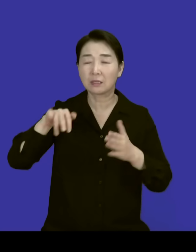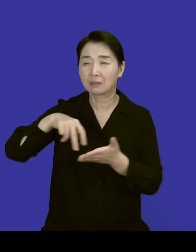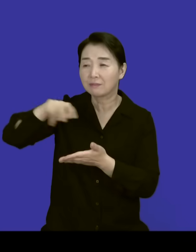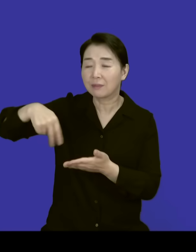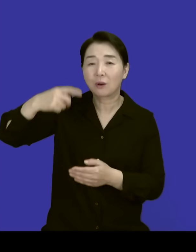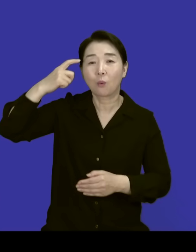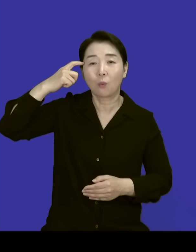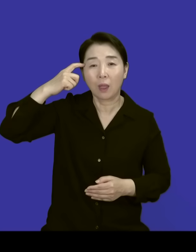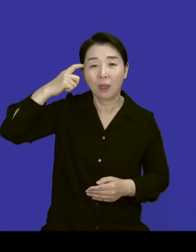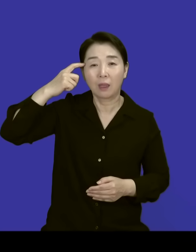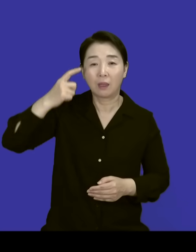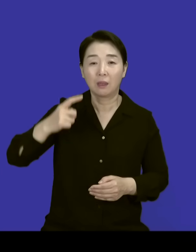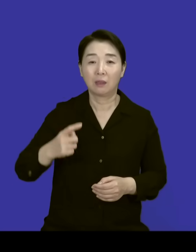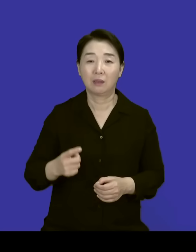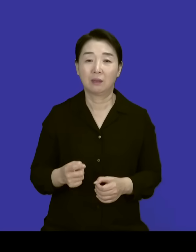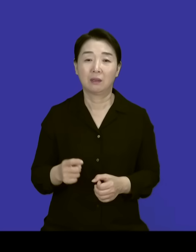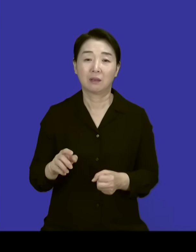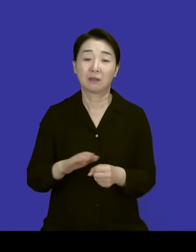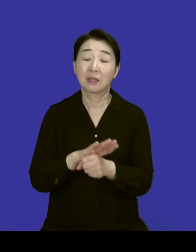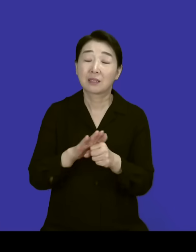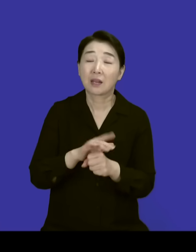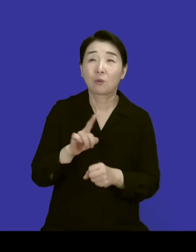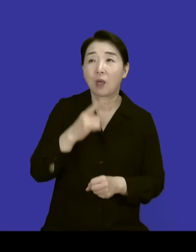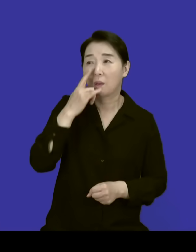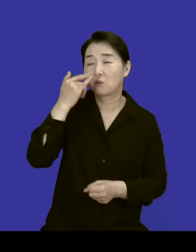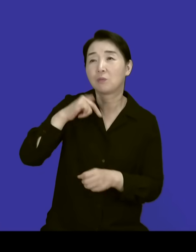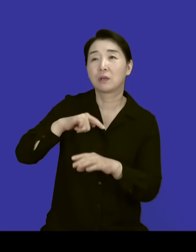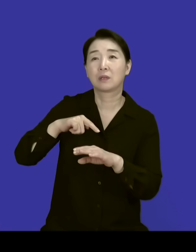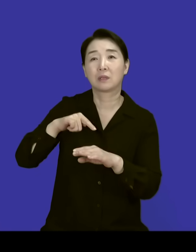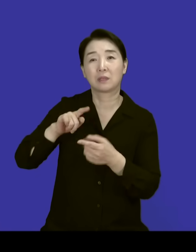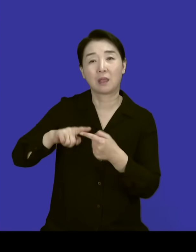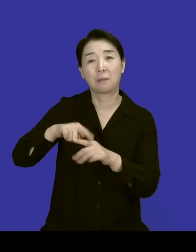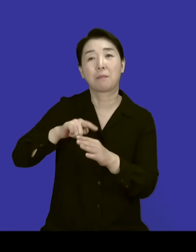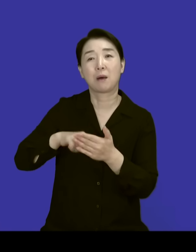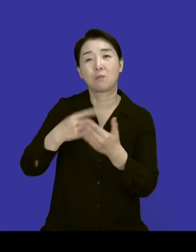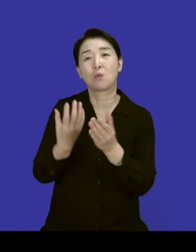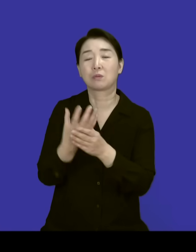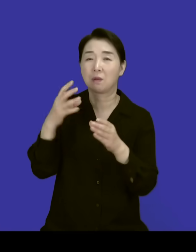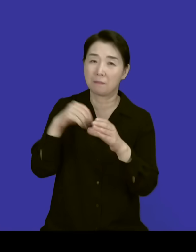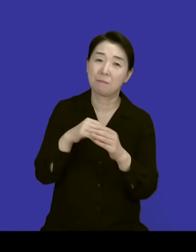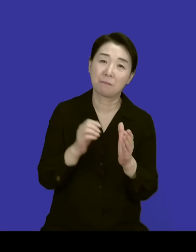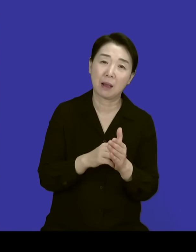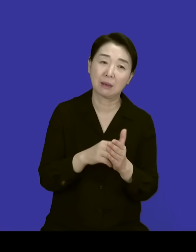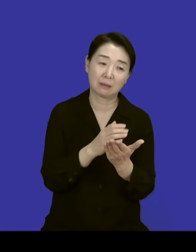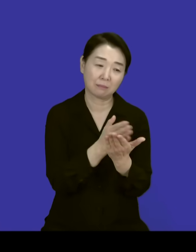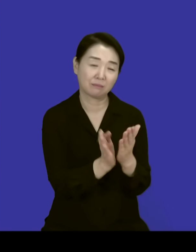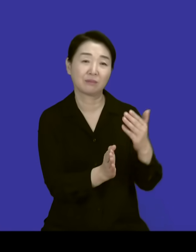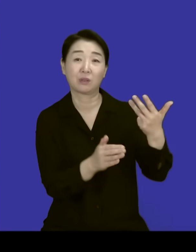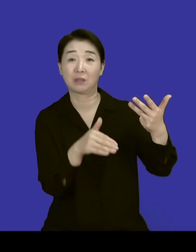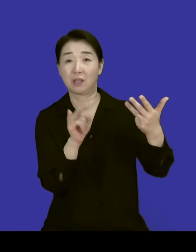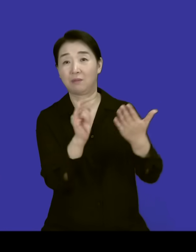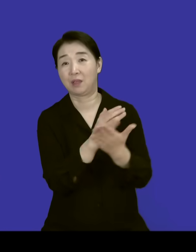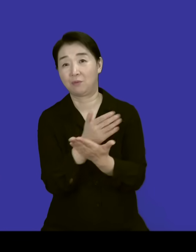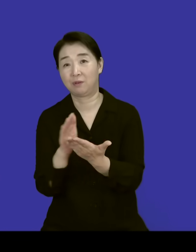당시 하는지 뭐 다 그런 얘기, 부모에 대한 마음 뭐 이런 게 솔직한 이야기들. 그런 8트랙으로 다 나눠서 예.